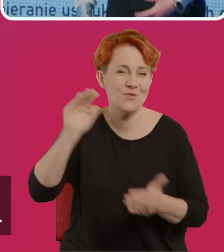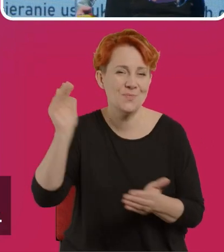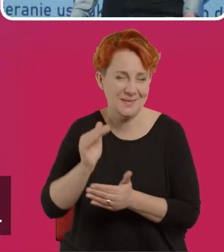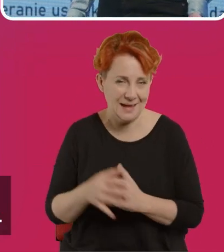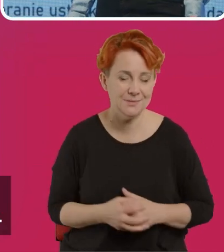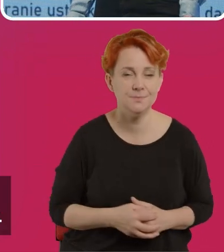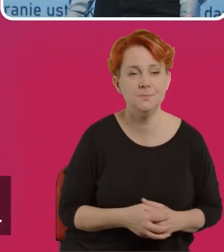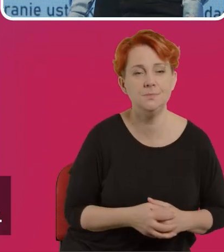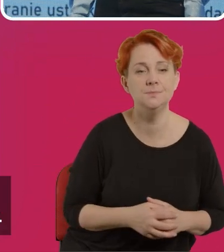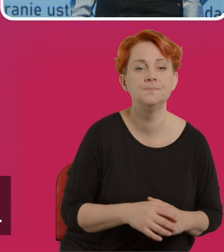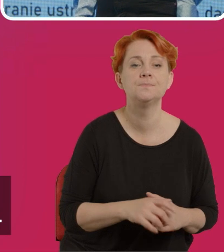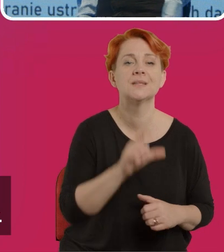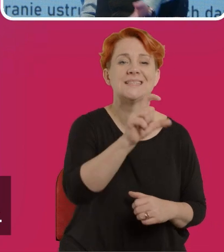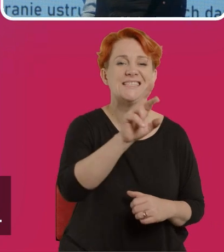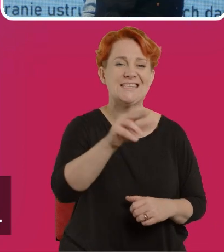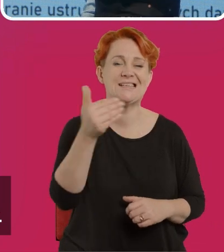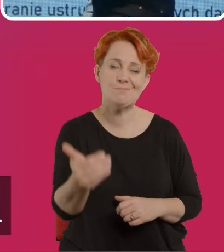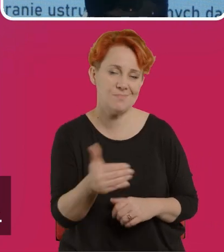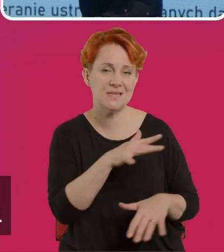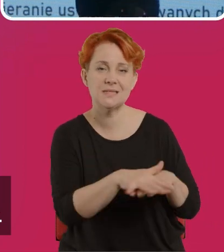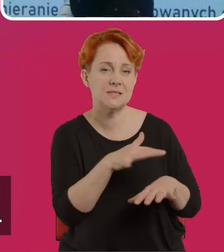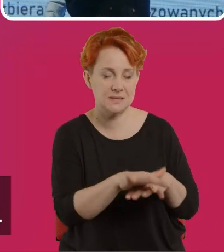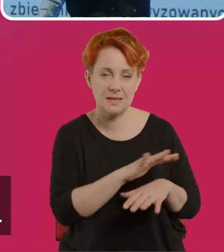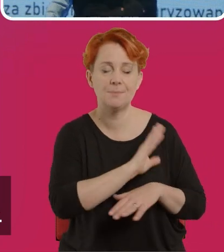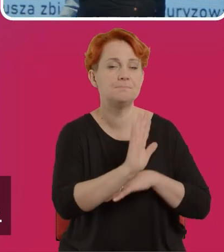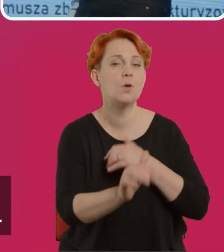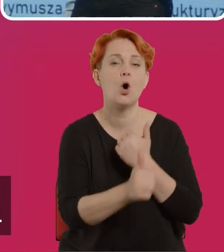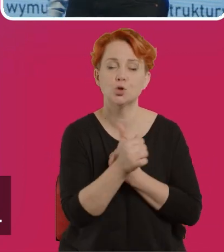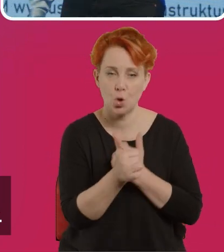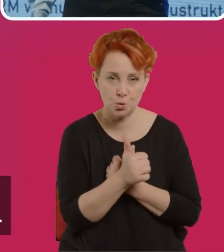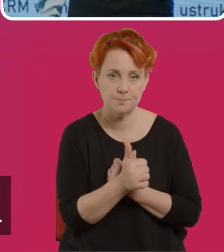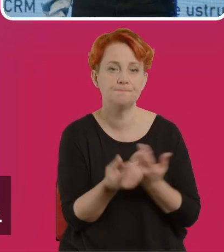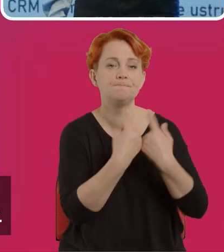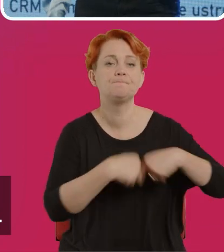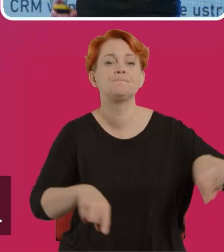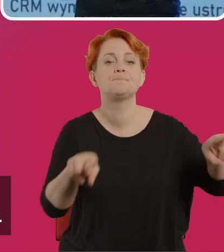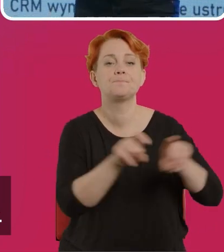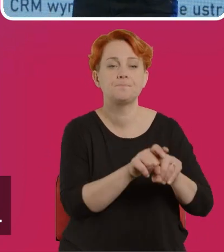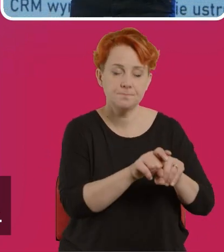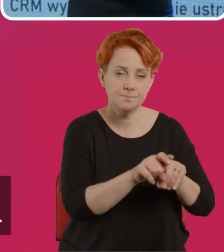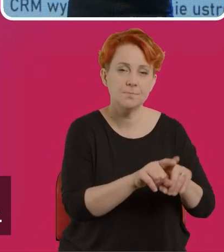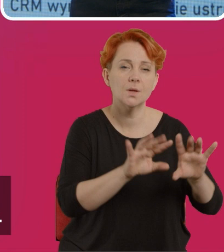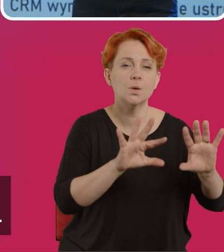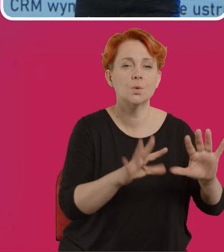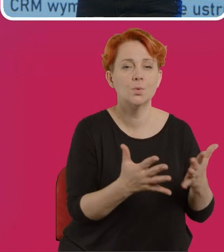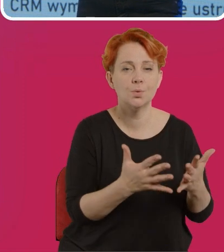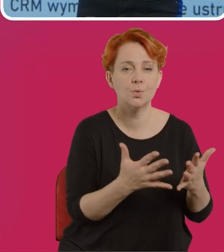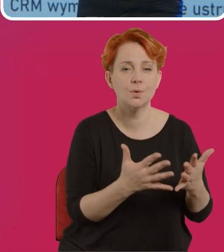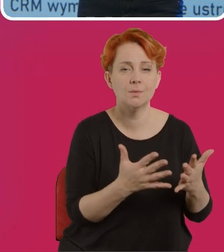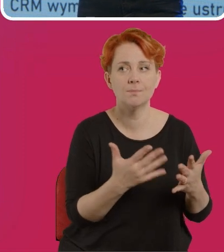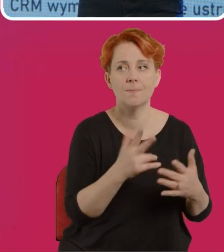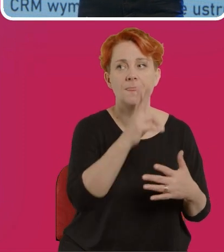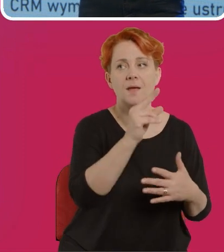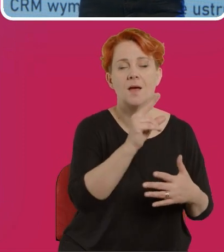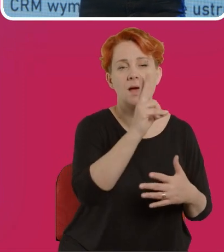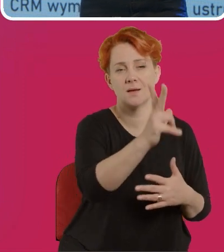Natomiast na co nam pozwala system CRM? Przede wszystkim na realizację KPI-ów, czyli Key Performance Indicators. One nam